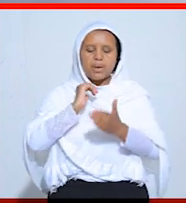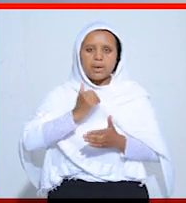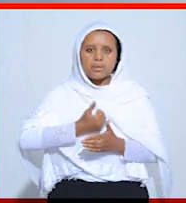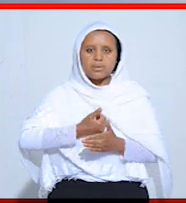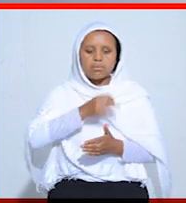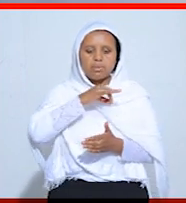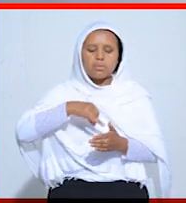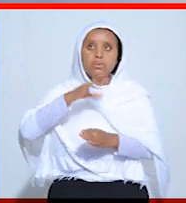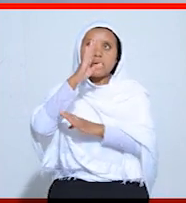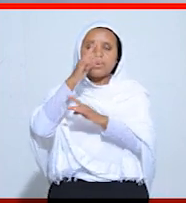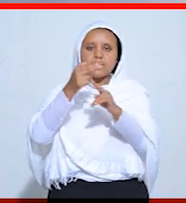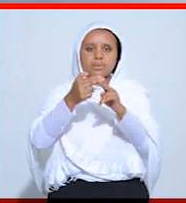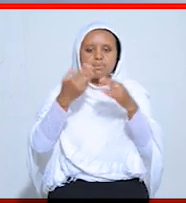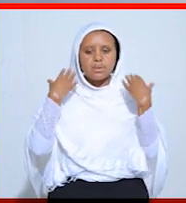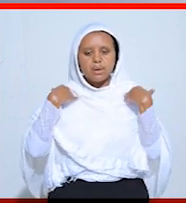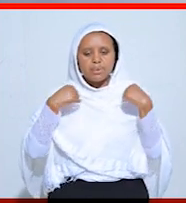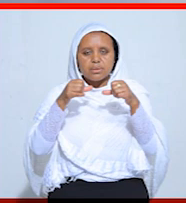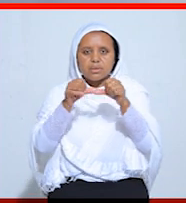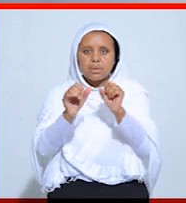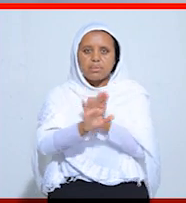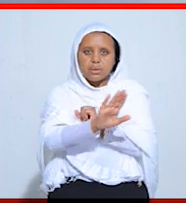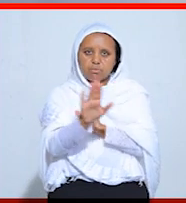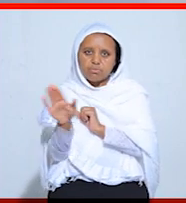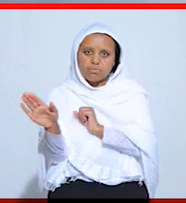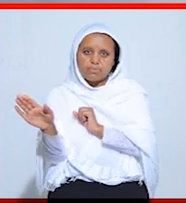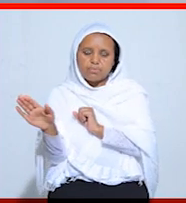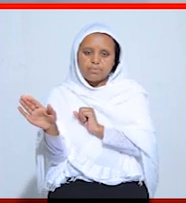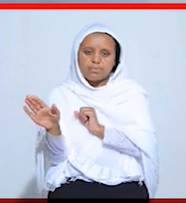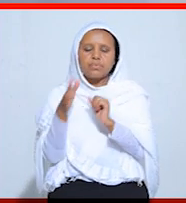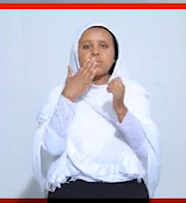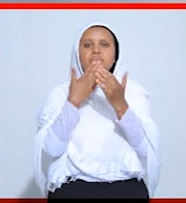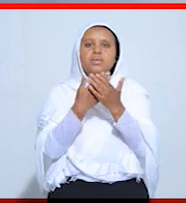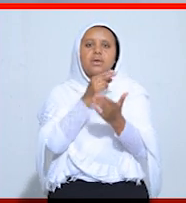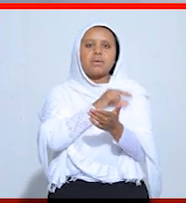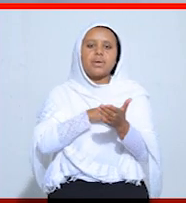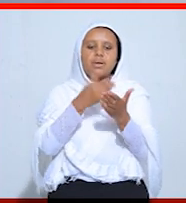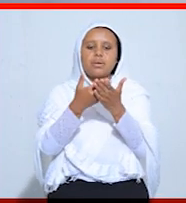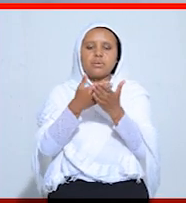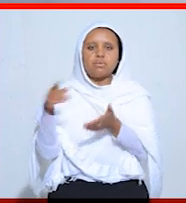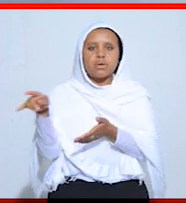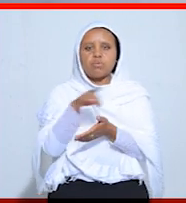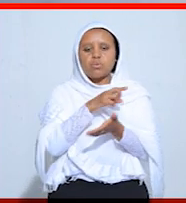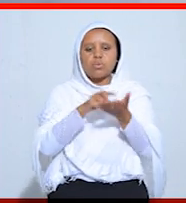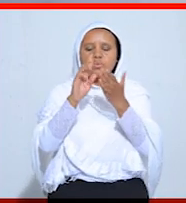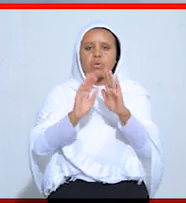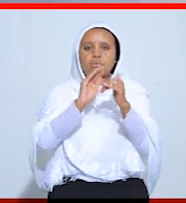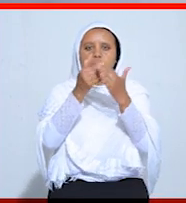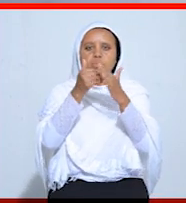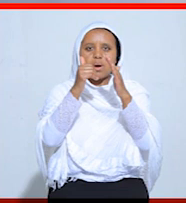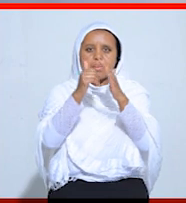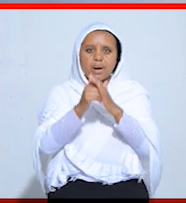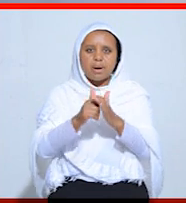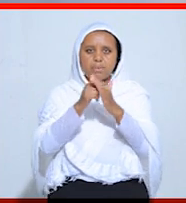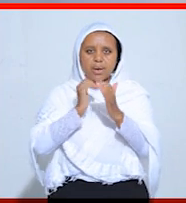በአምላካችን በሉል እግዚአብሔር ስም እንደምን ሰነበታችሁ? ምስጋና የባህሪ ገንዘቡ የሚሆን የቅዱሳን ሁሉ